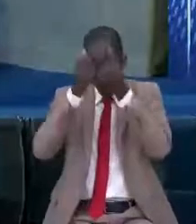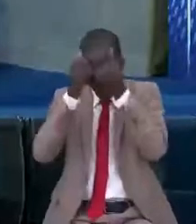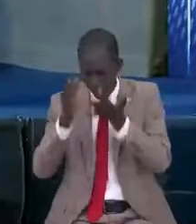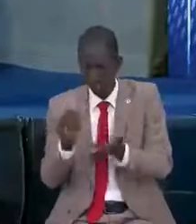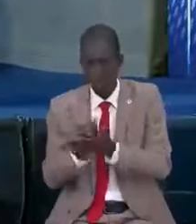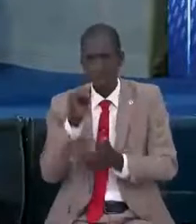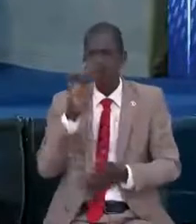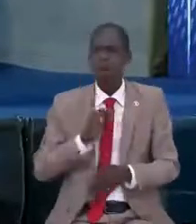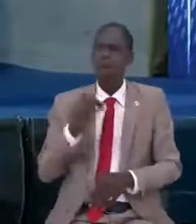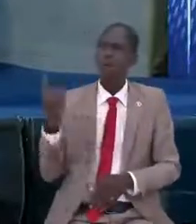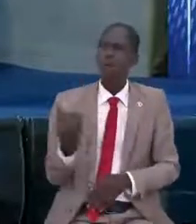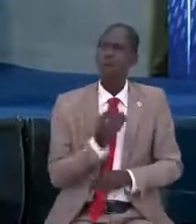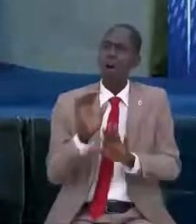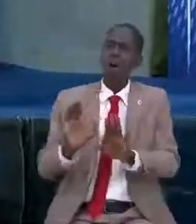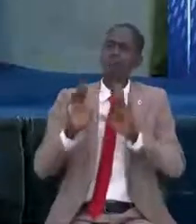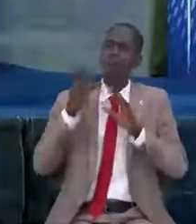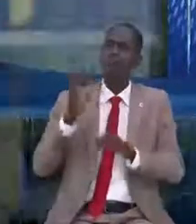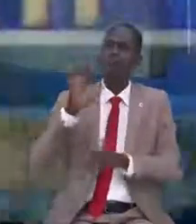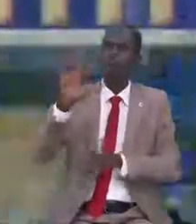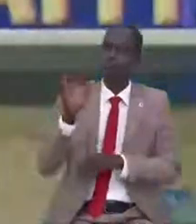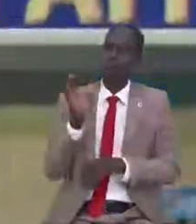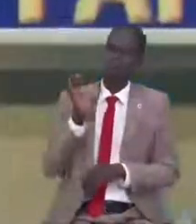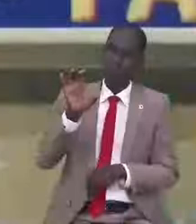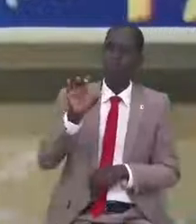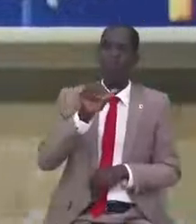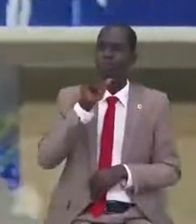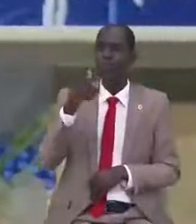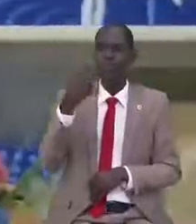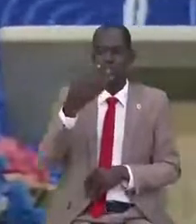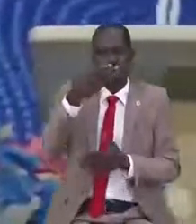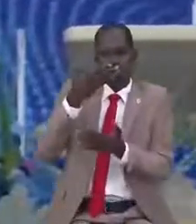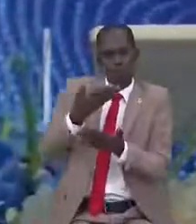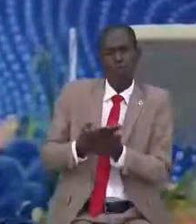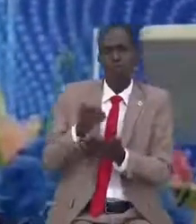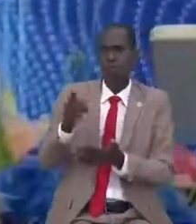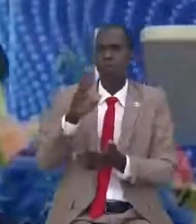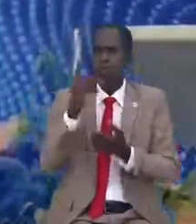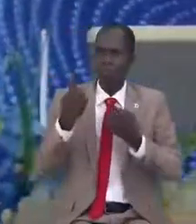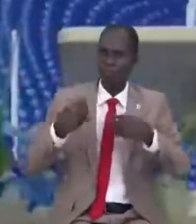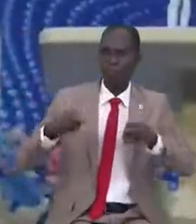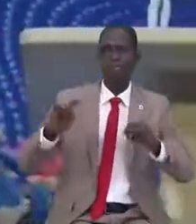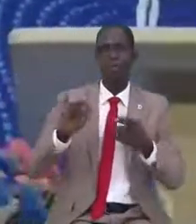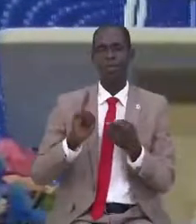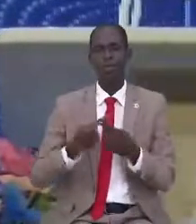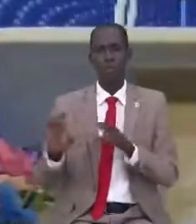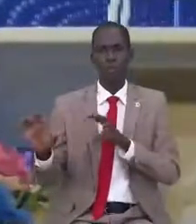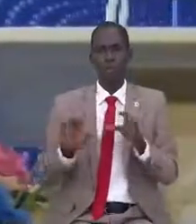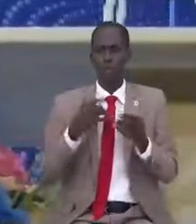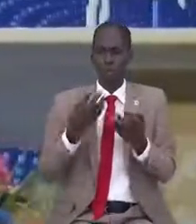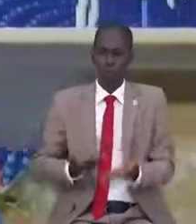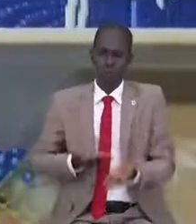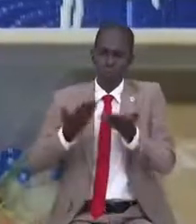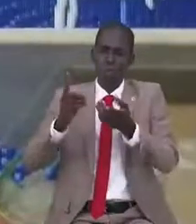ce homme-là. Moi, je pense seulement à ta force. Je ne vois pas le bien que tu veux me